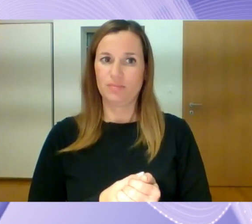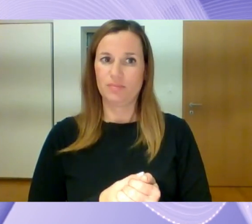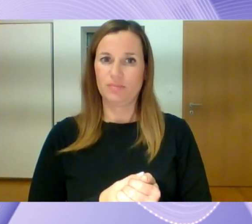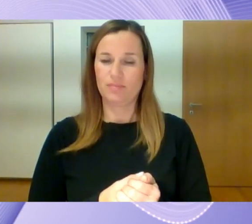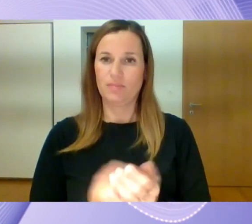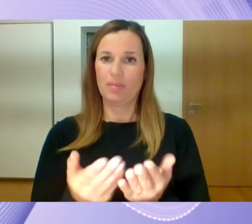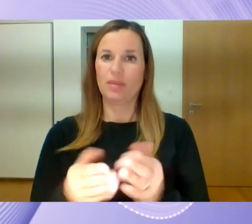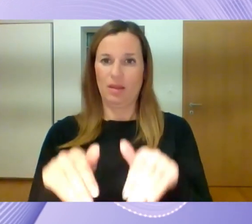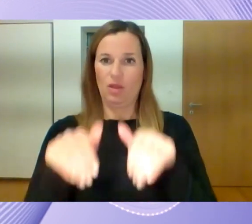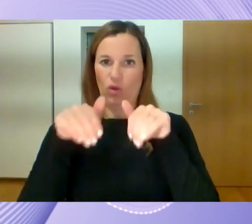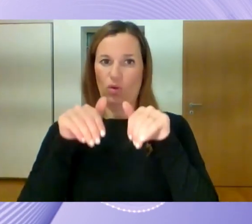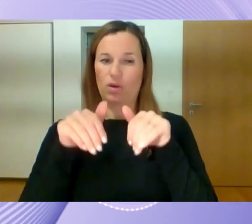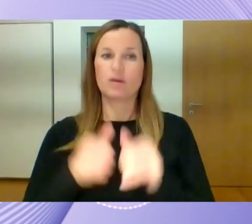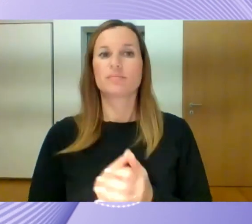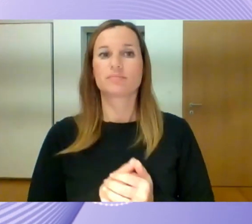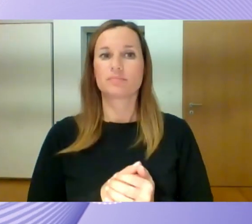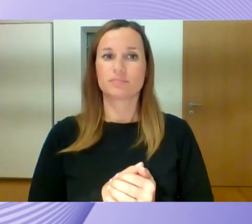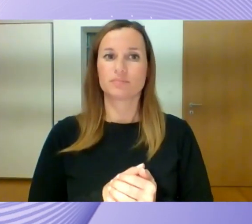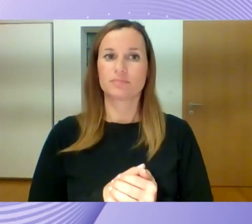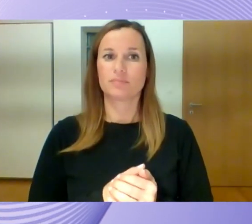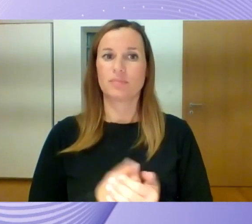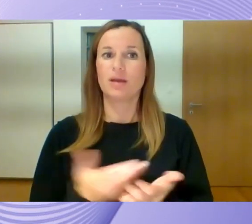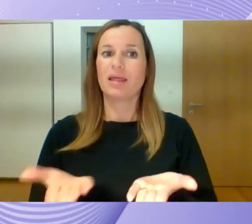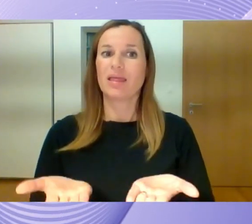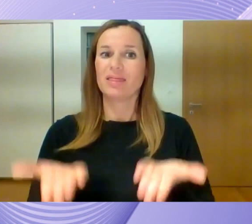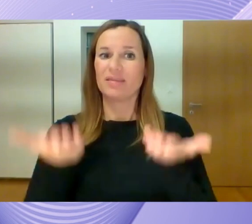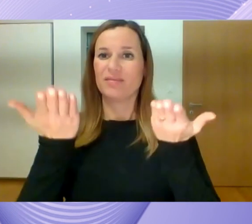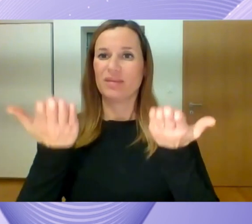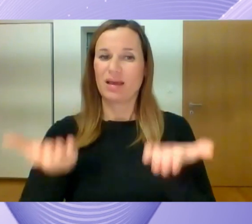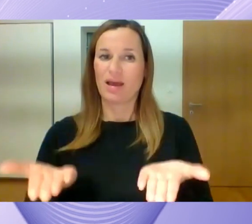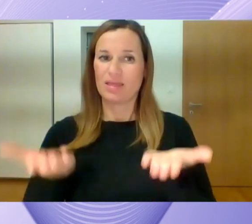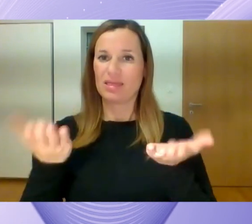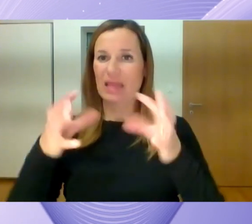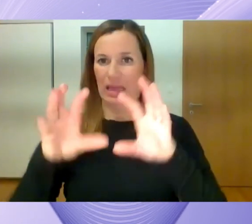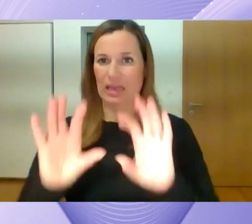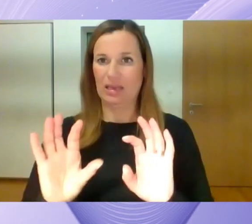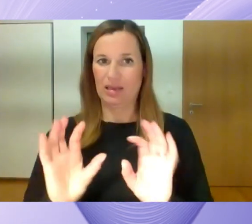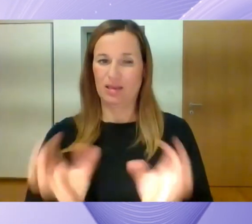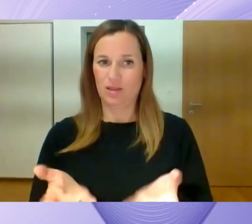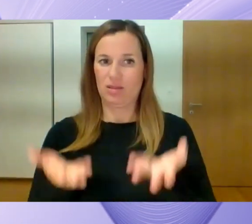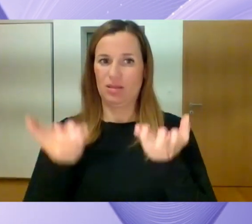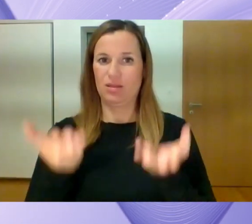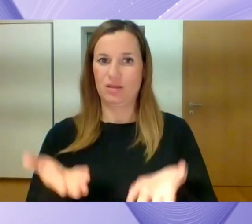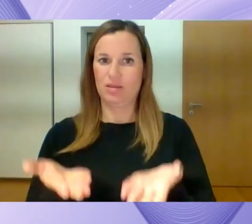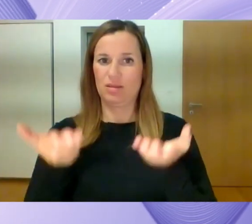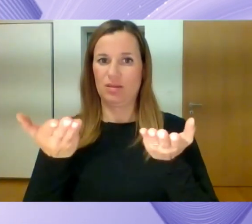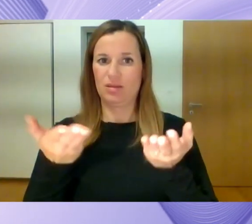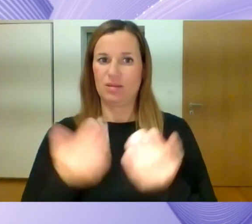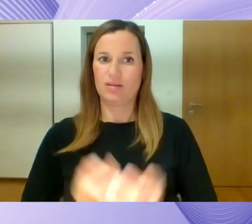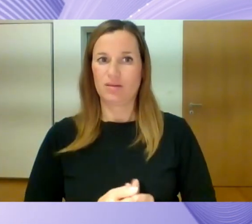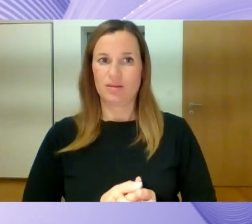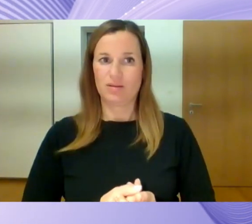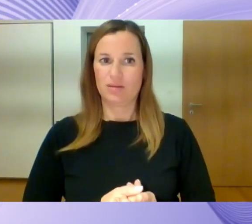Skrčite tako, dobro, in dvigamo ritko od podlage. Tako je dobro, pa